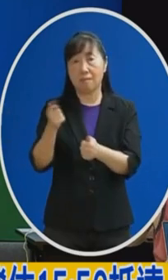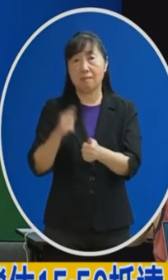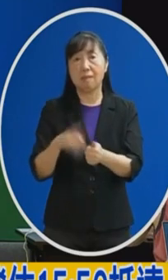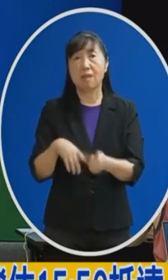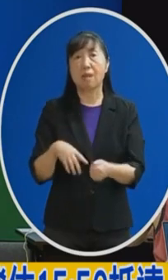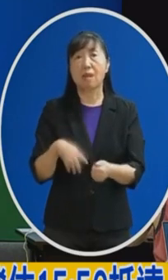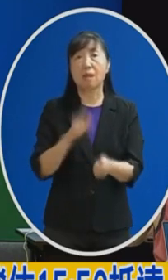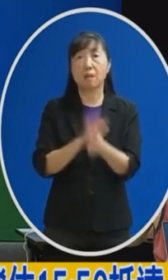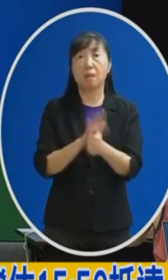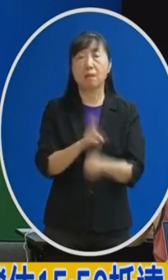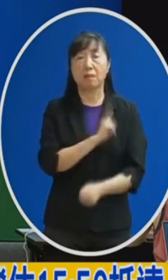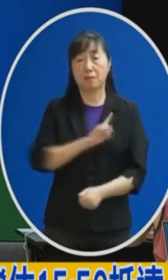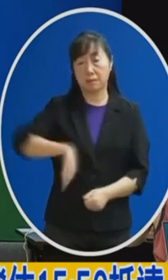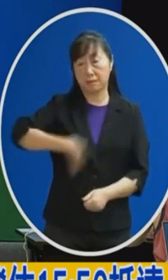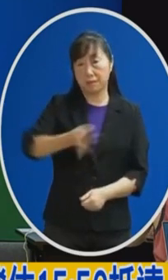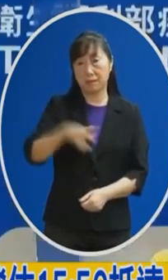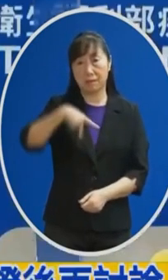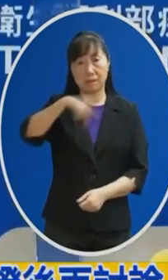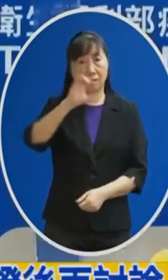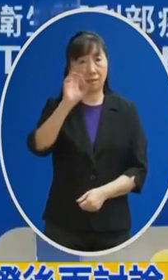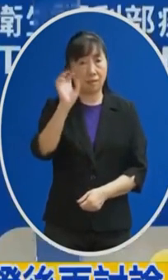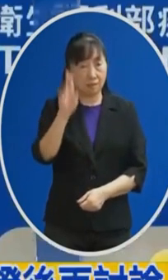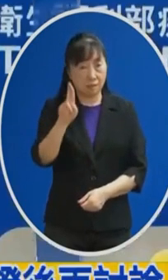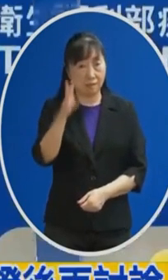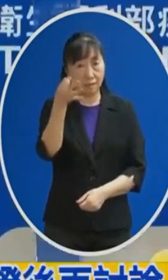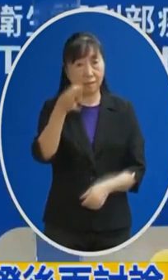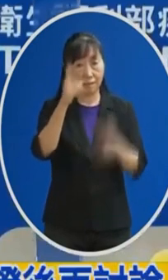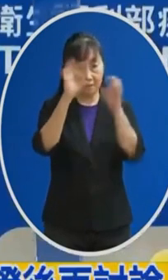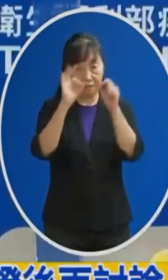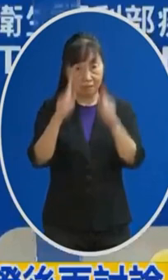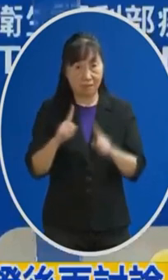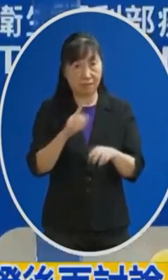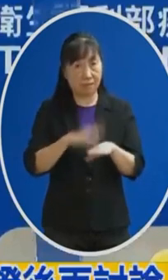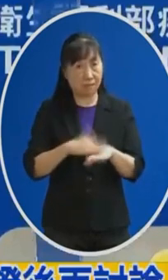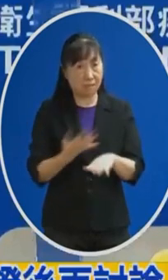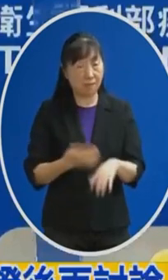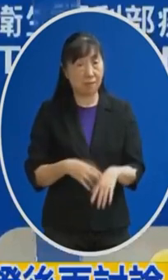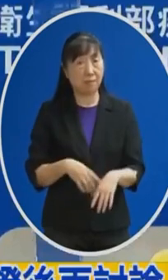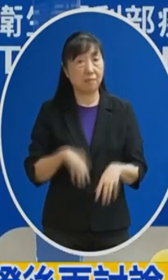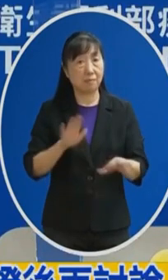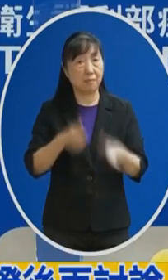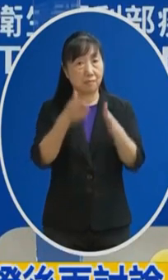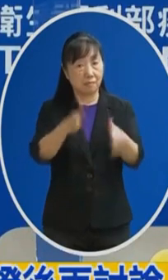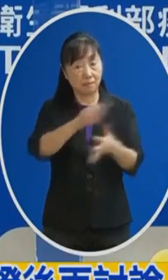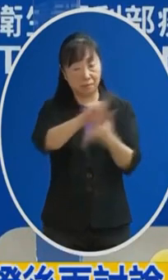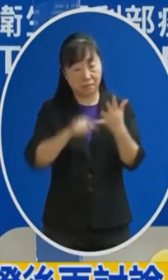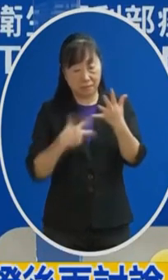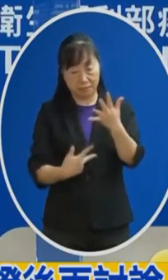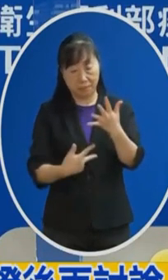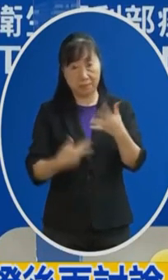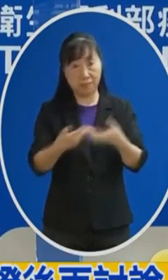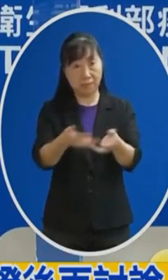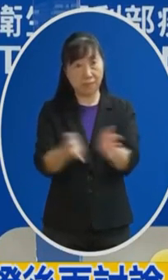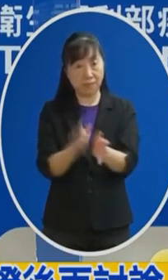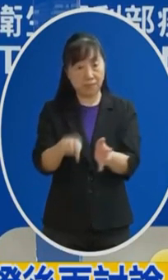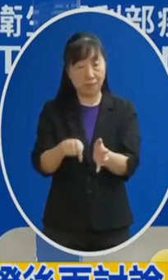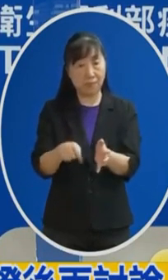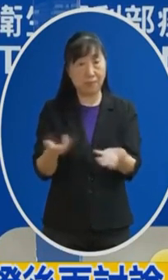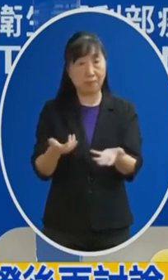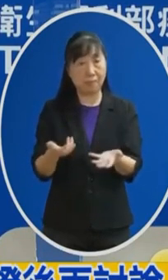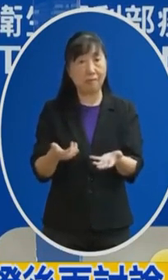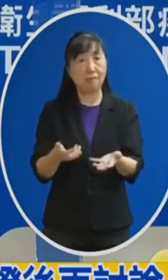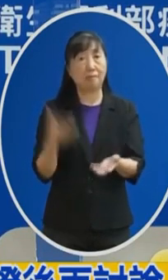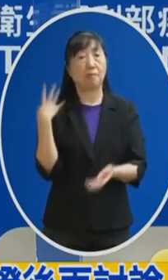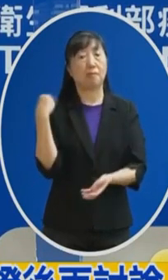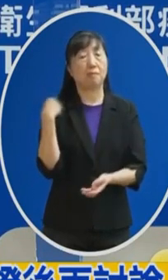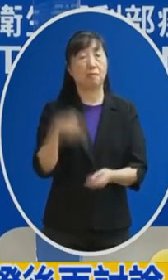用？ 好，这个有关第七类的部分，还是依照目前的讨论方向来做推